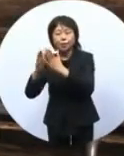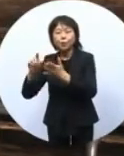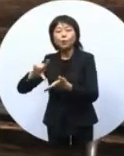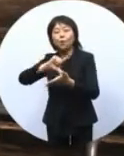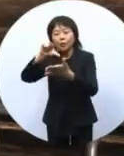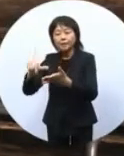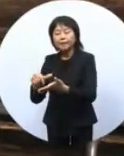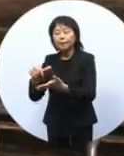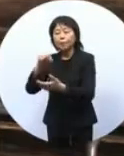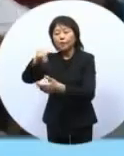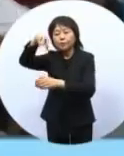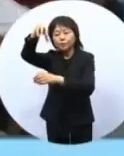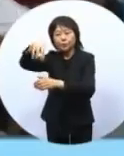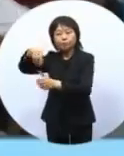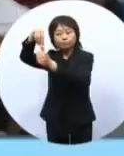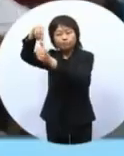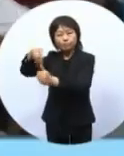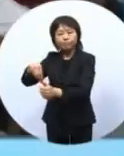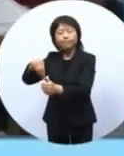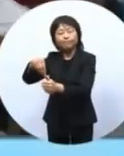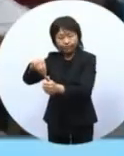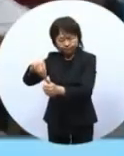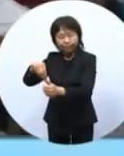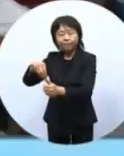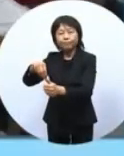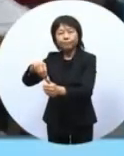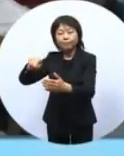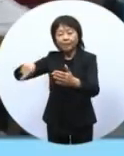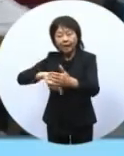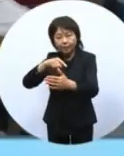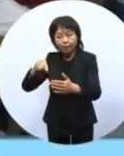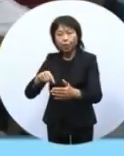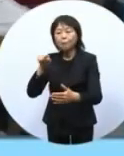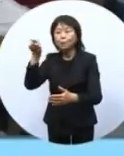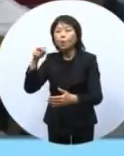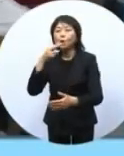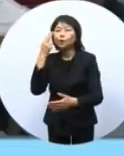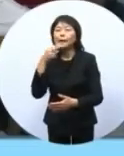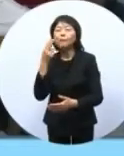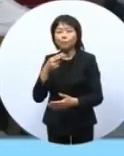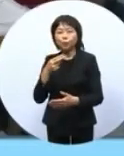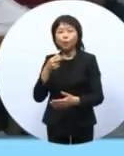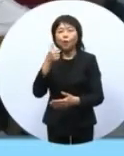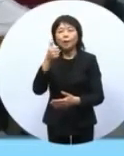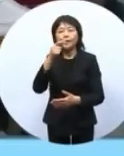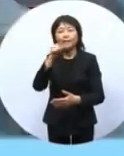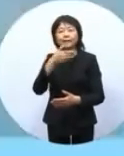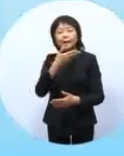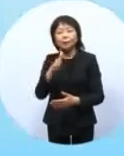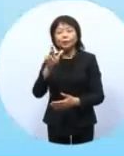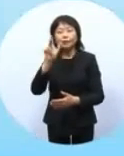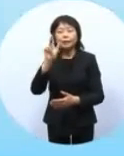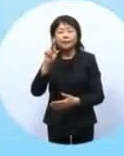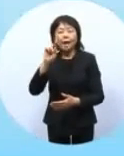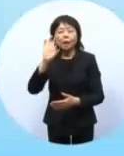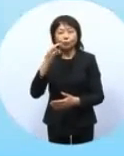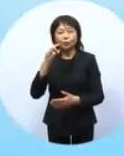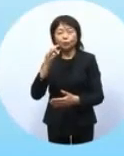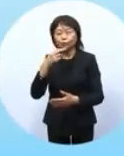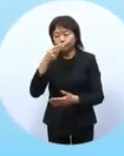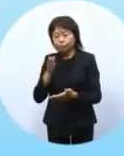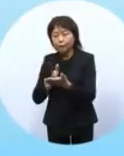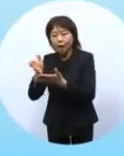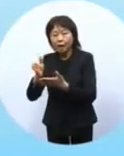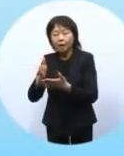配属だったんですけれども、主にですね、向こうの食べ物がすごい炭水化物に偏ってたので、食育改善